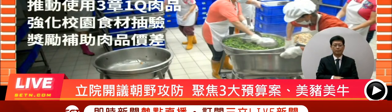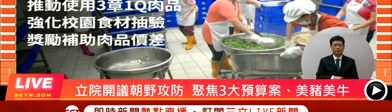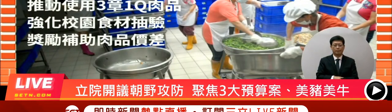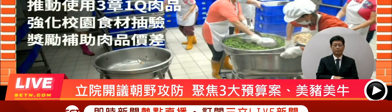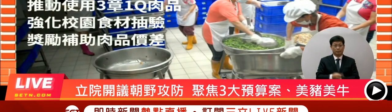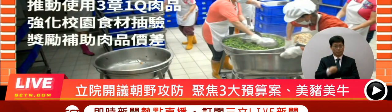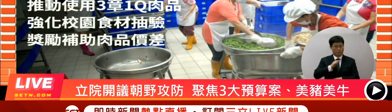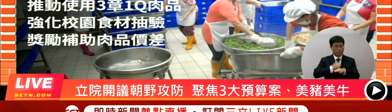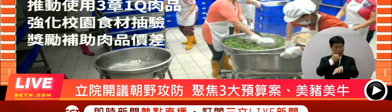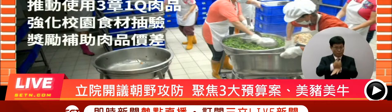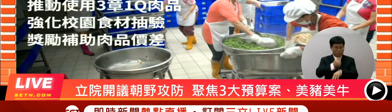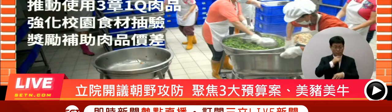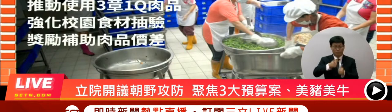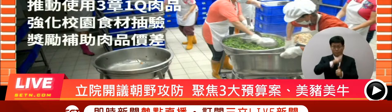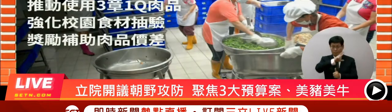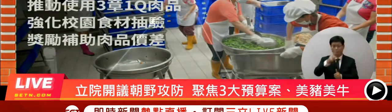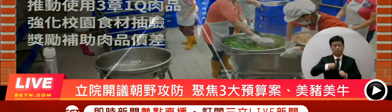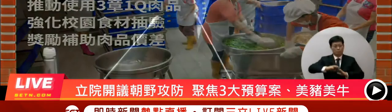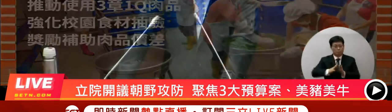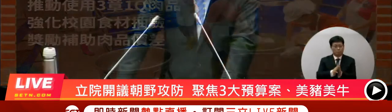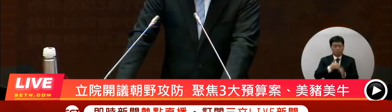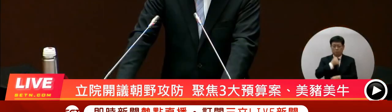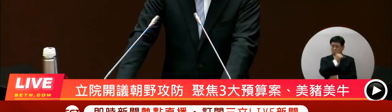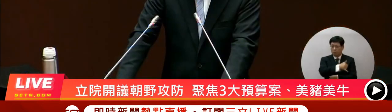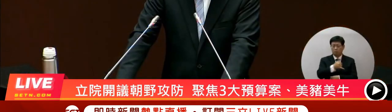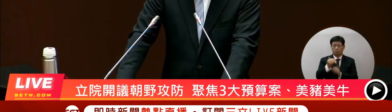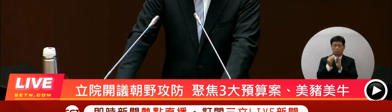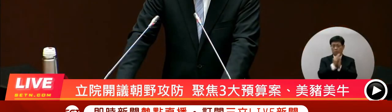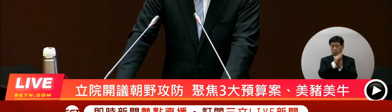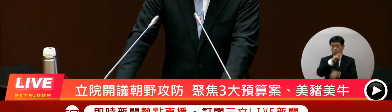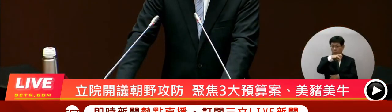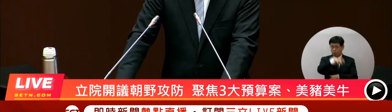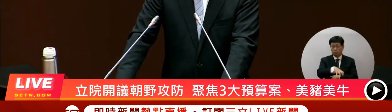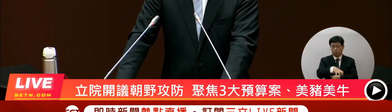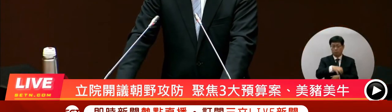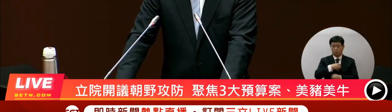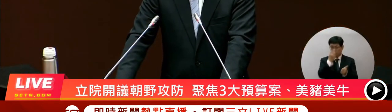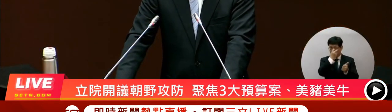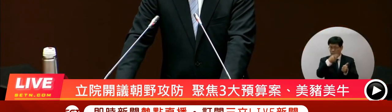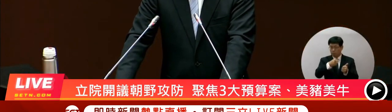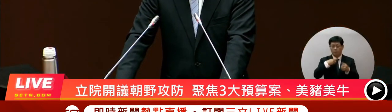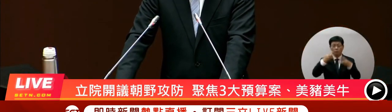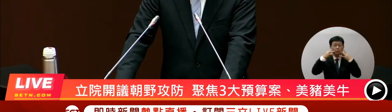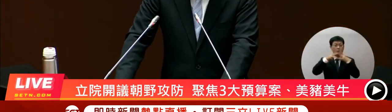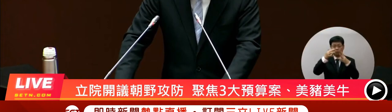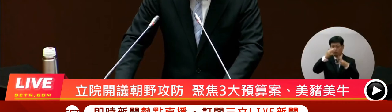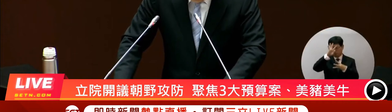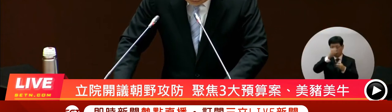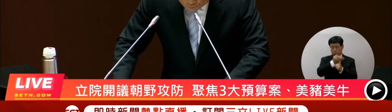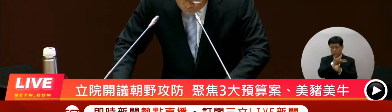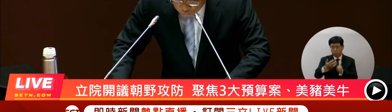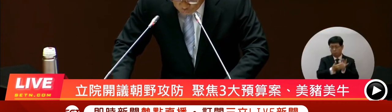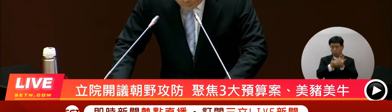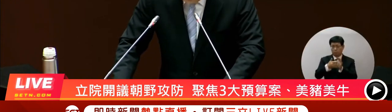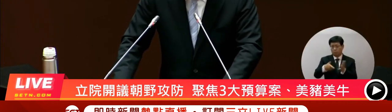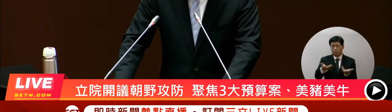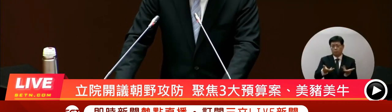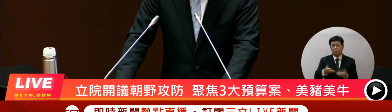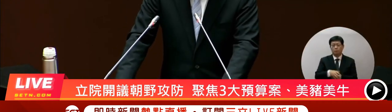在我上任的第一天，我就到桃园机场视察徽州猪瘟的防疫工